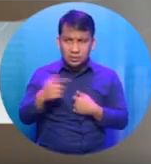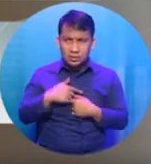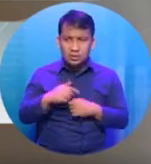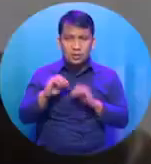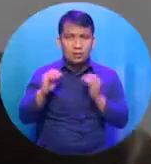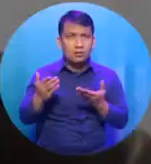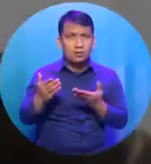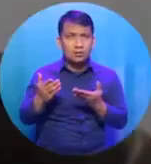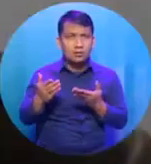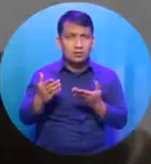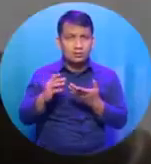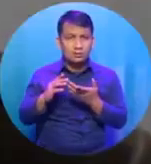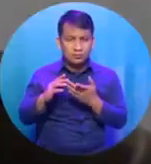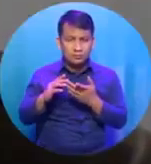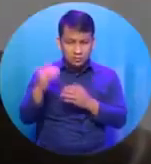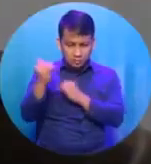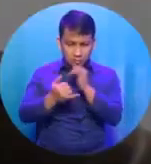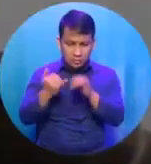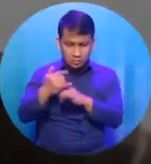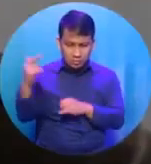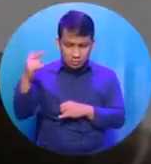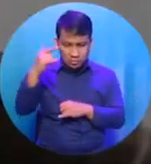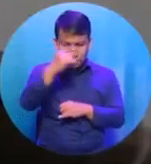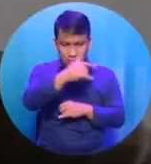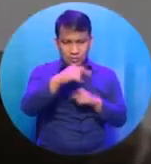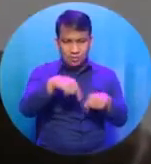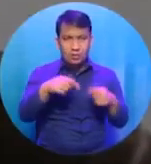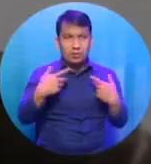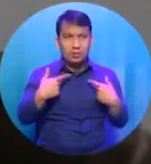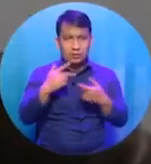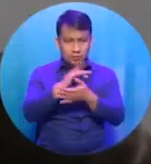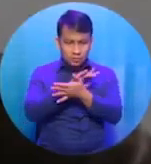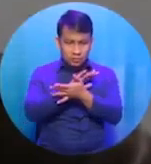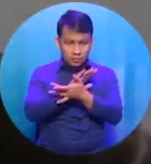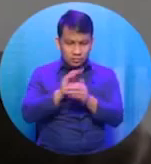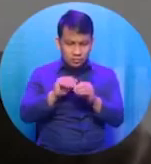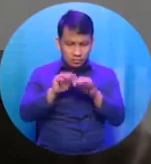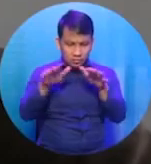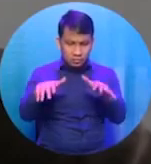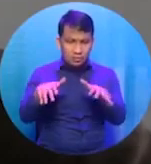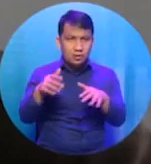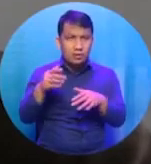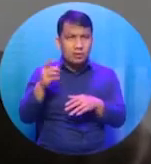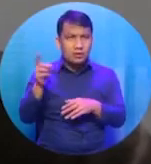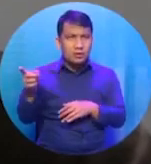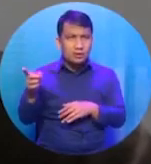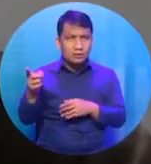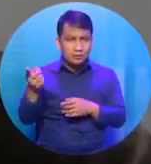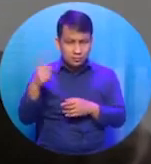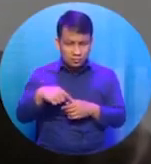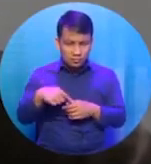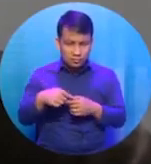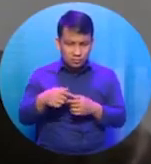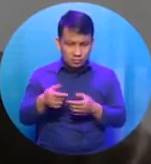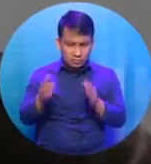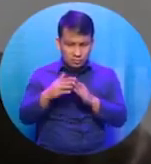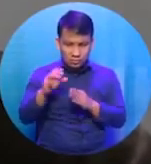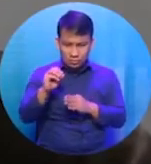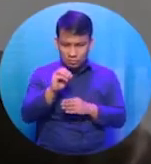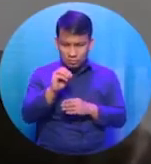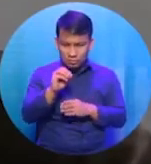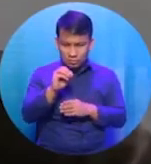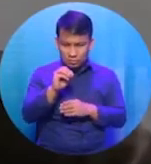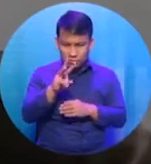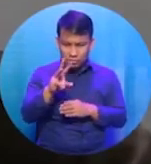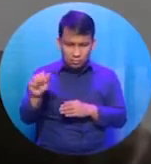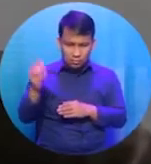kasi wala daw international flight gawa daw po ng COVID-19. And then, sir, dumulog na rin po ako nung, sa UWA